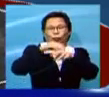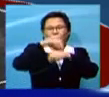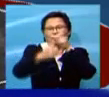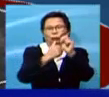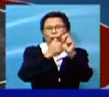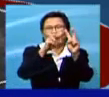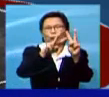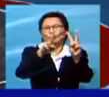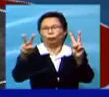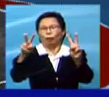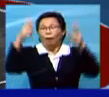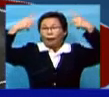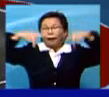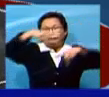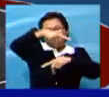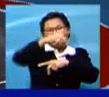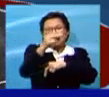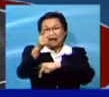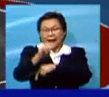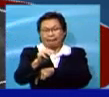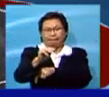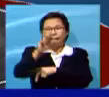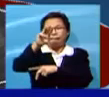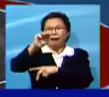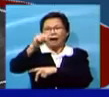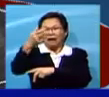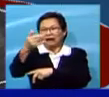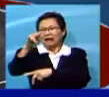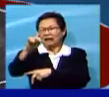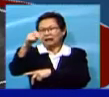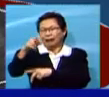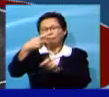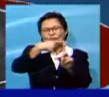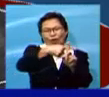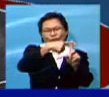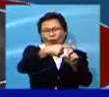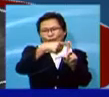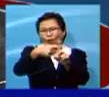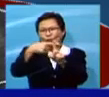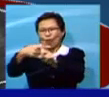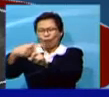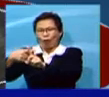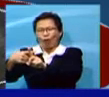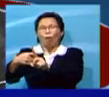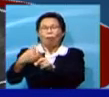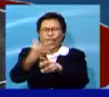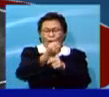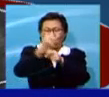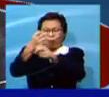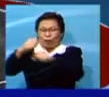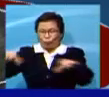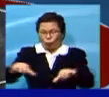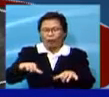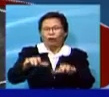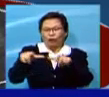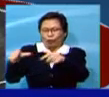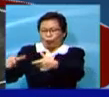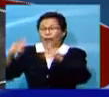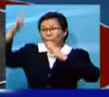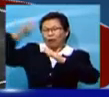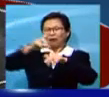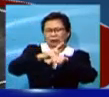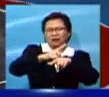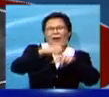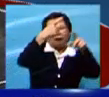2022. Presiden PKM Mahinda Valipuram optimis berdasarkan beberapa kemenangan yang dicipta skuad kriket negara di